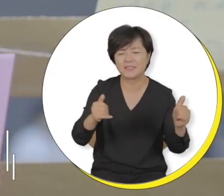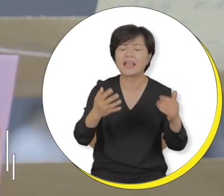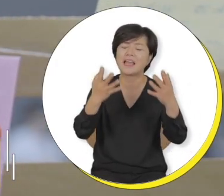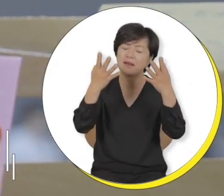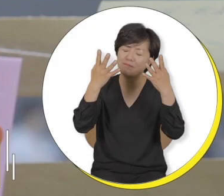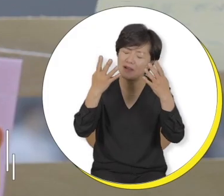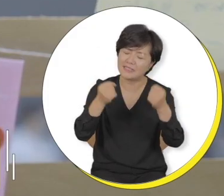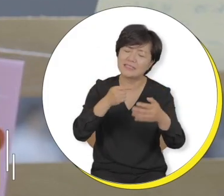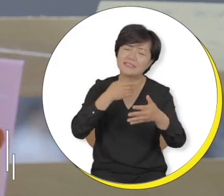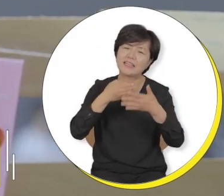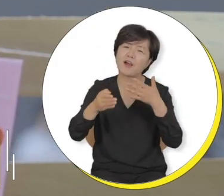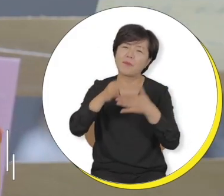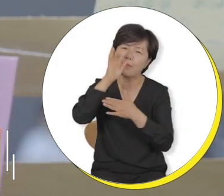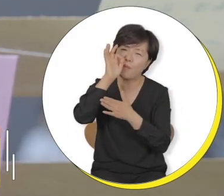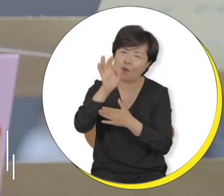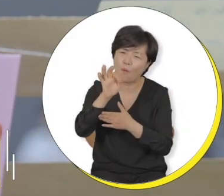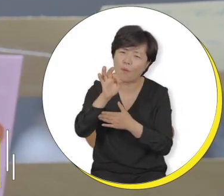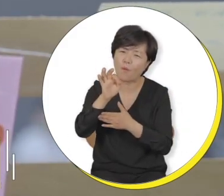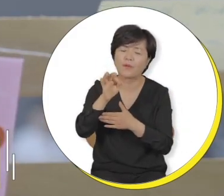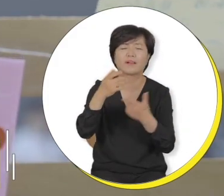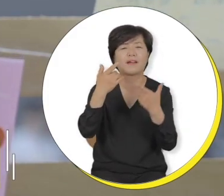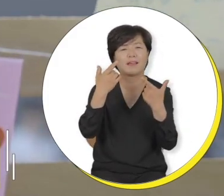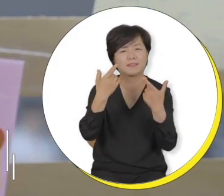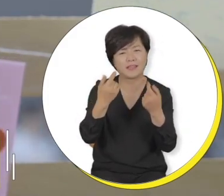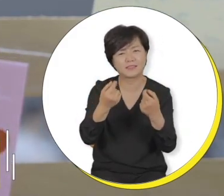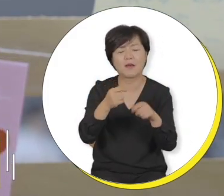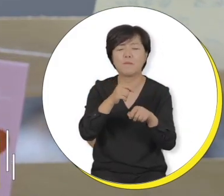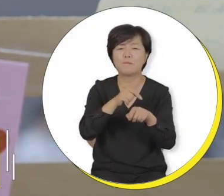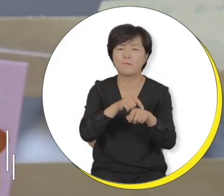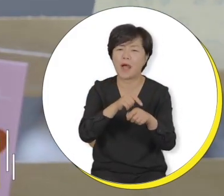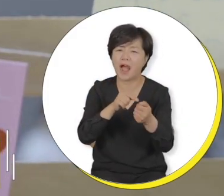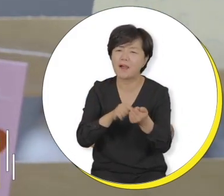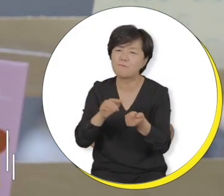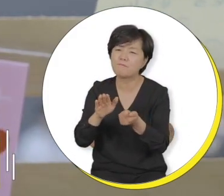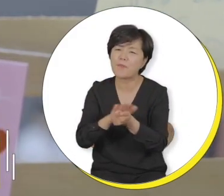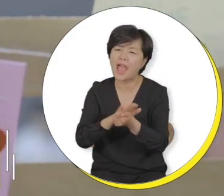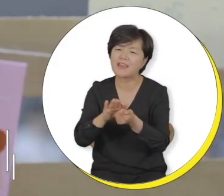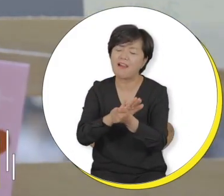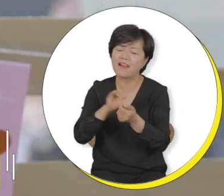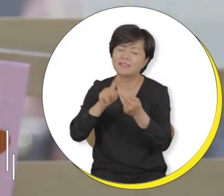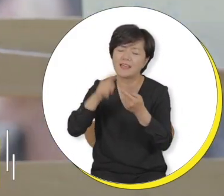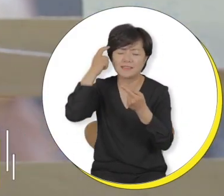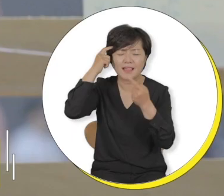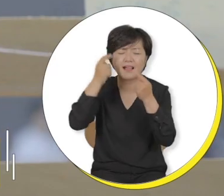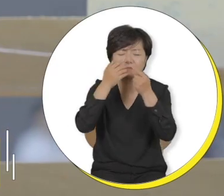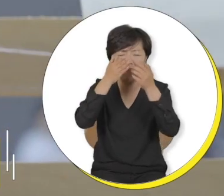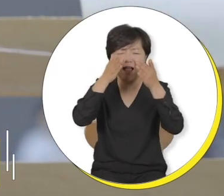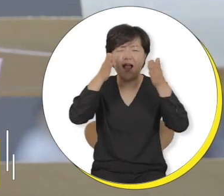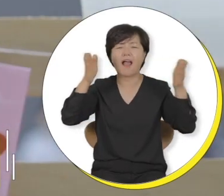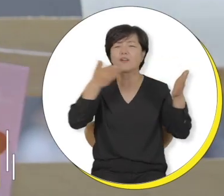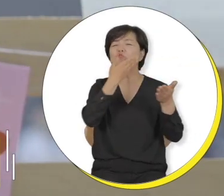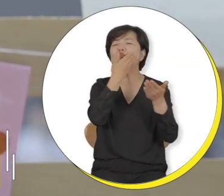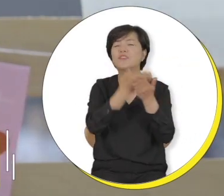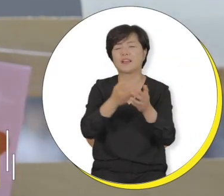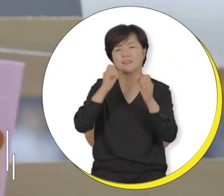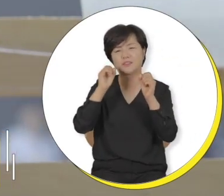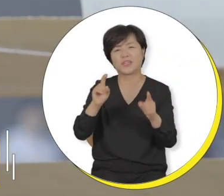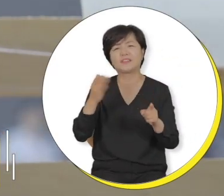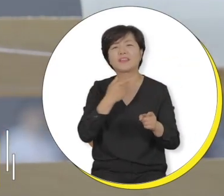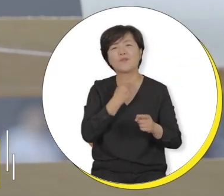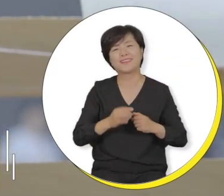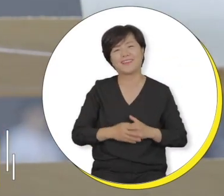또 많이 체험을 하고 이것에 대한 어떤 배려의 그 생각들이 좀 넓혀지는 귀한 시간이 되었으면